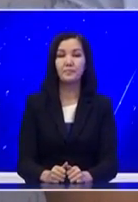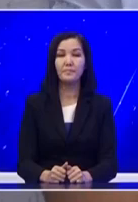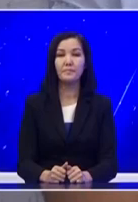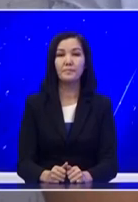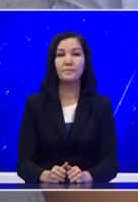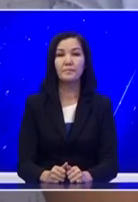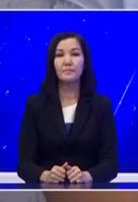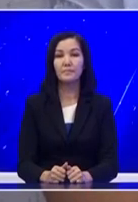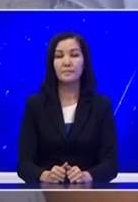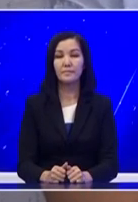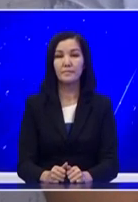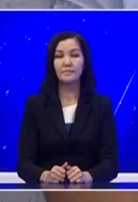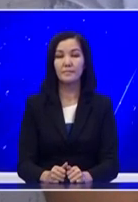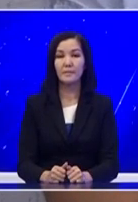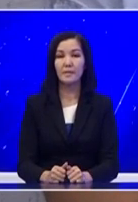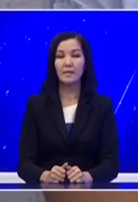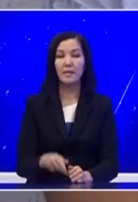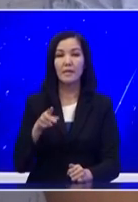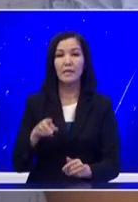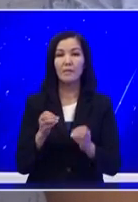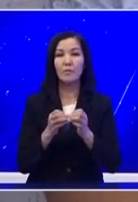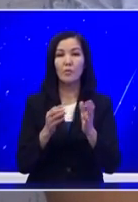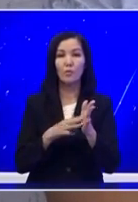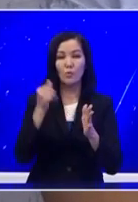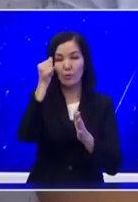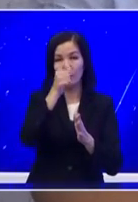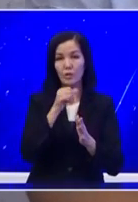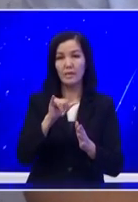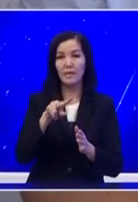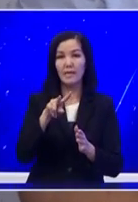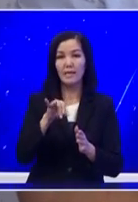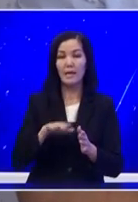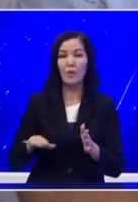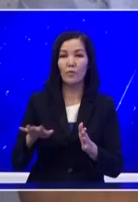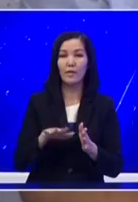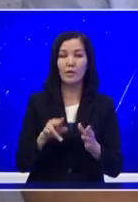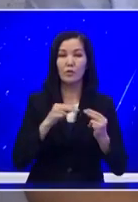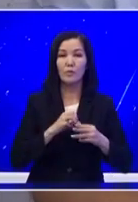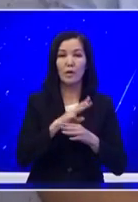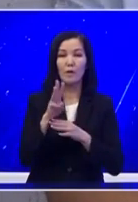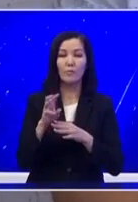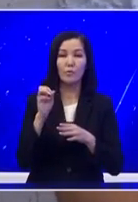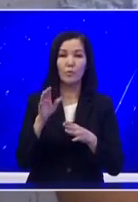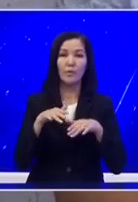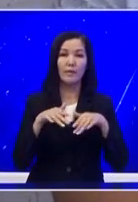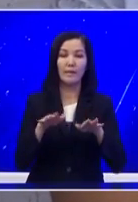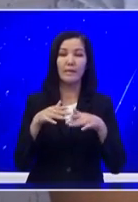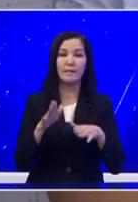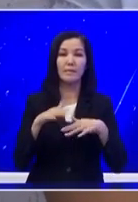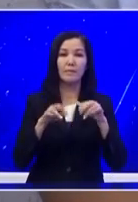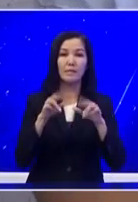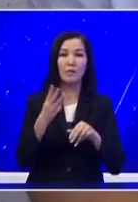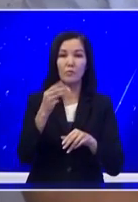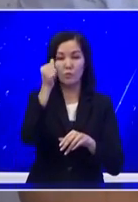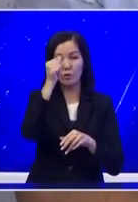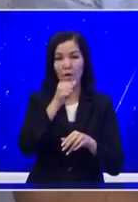обратилась в центр занятости Илийского района. 2019 жылы мен Іле ауданының жұмыспен қамту орталығына тігінші мамандығы бойынша 3